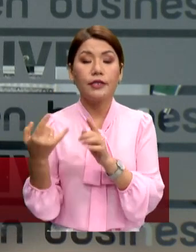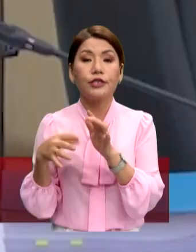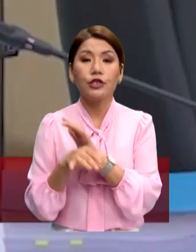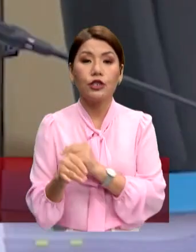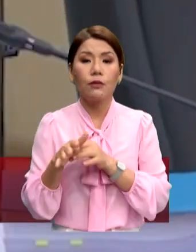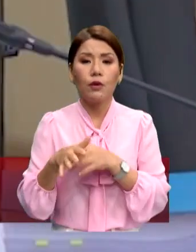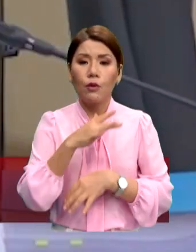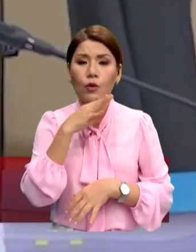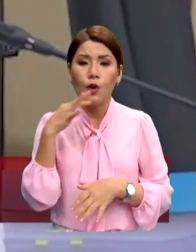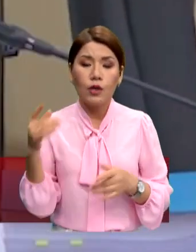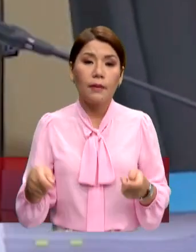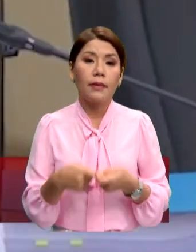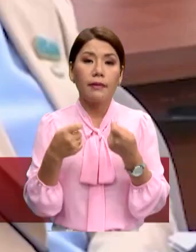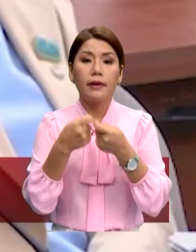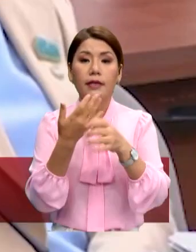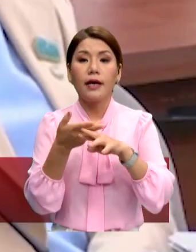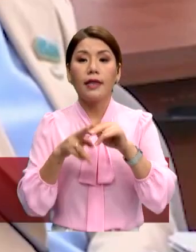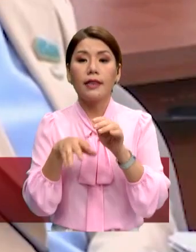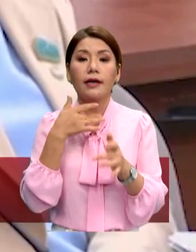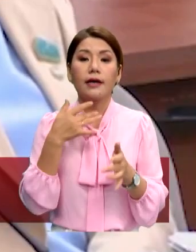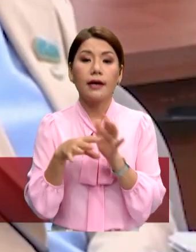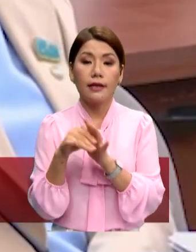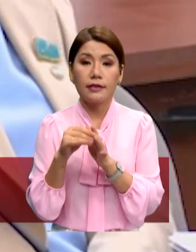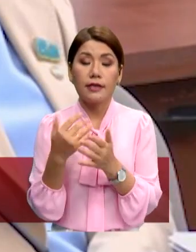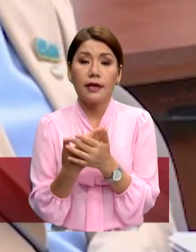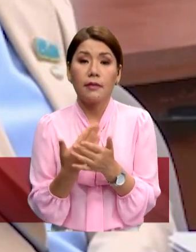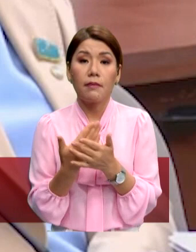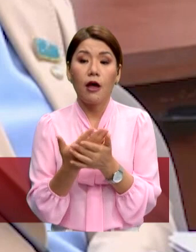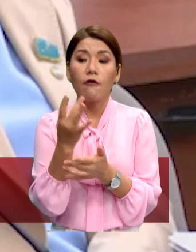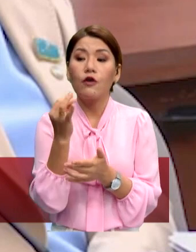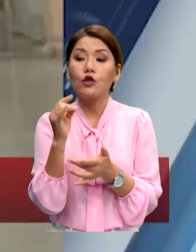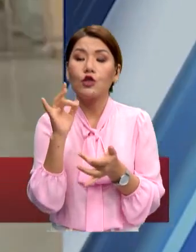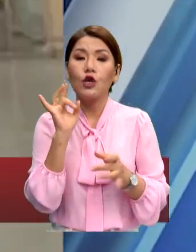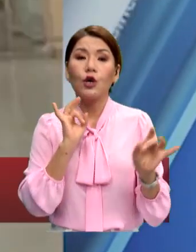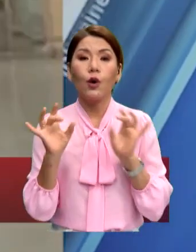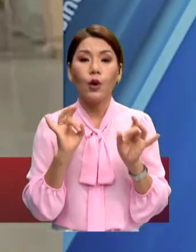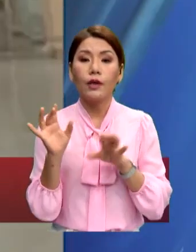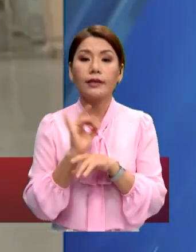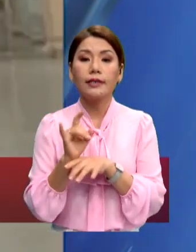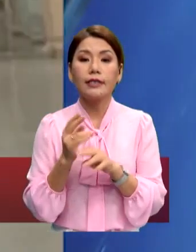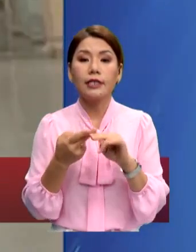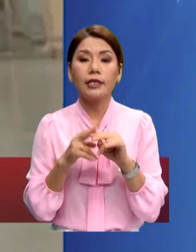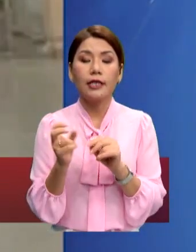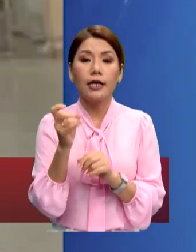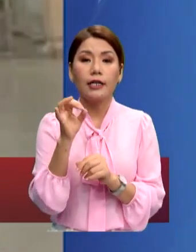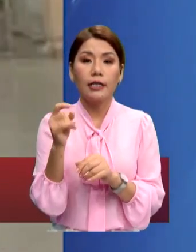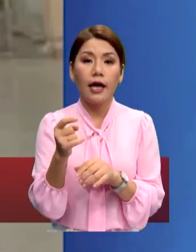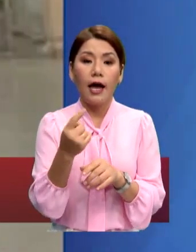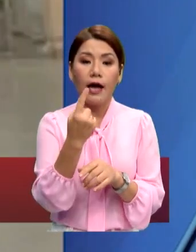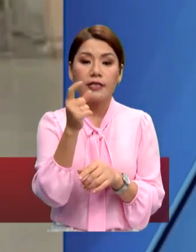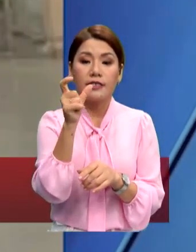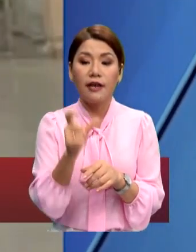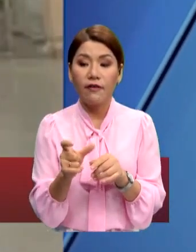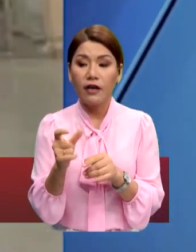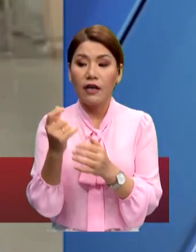предотвратить многочисленные нарушения в процессе голосования. К примеру, те вирусные ролики, где один гражданин голосовал сразу за несколько